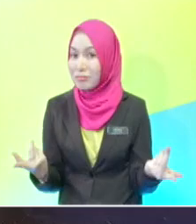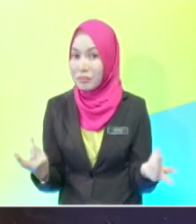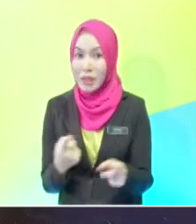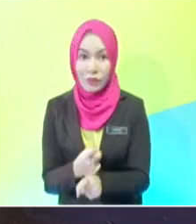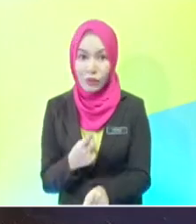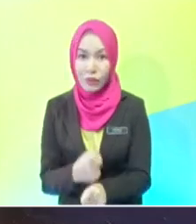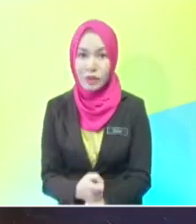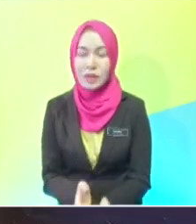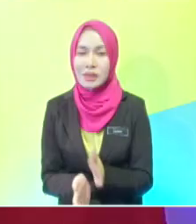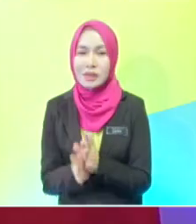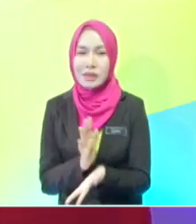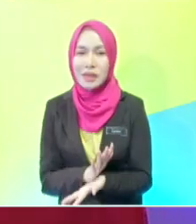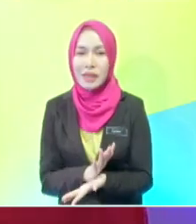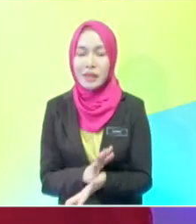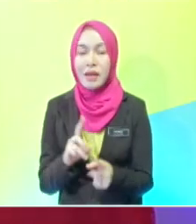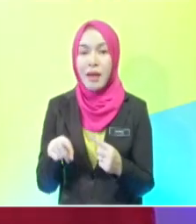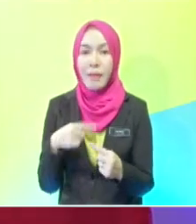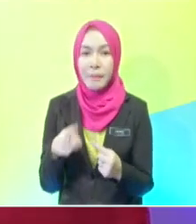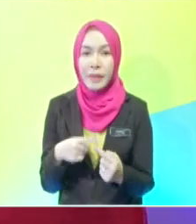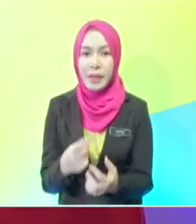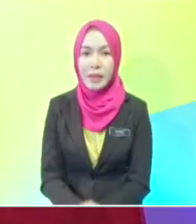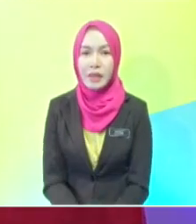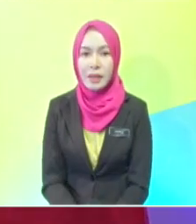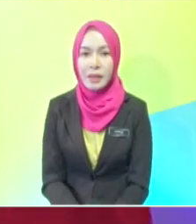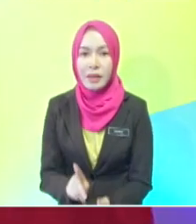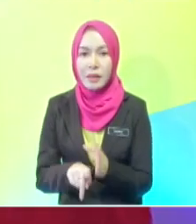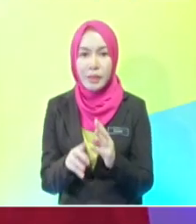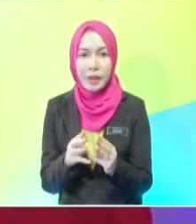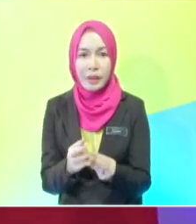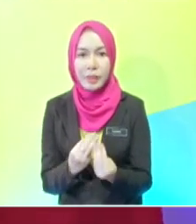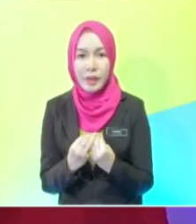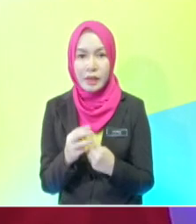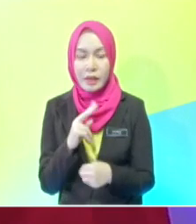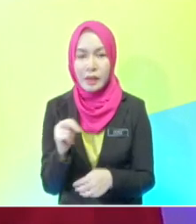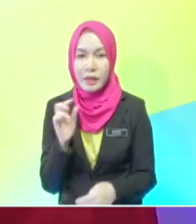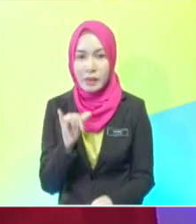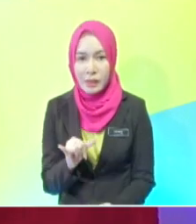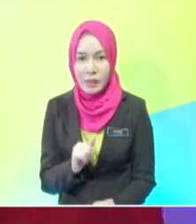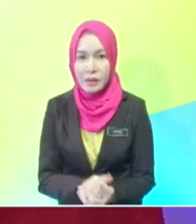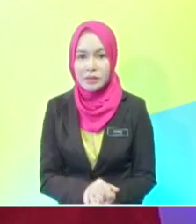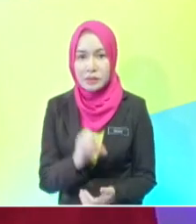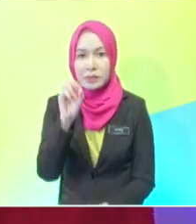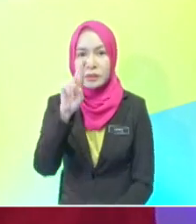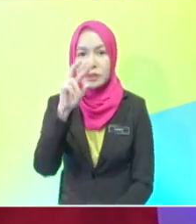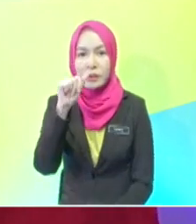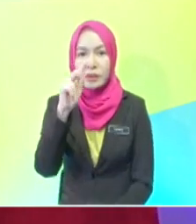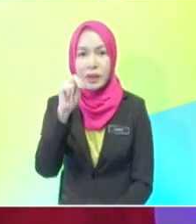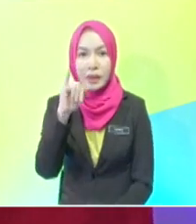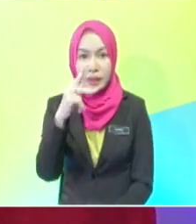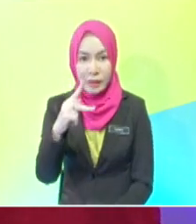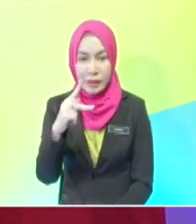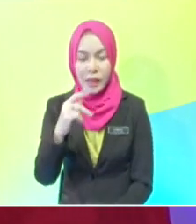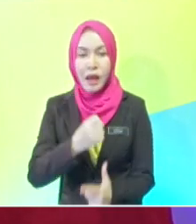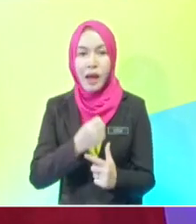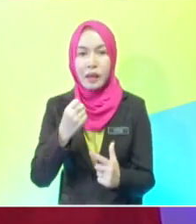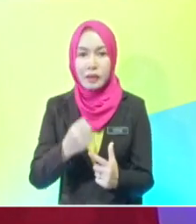jadi bila permintaan terhadap yang organik ataupun PC smule jadi ini yang bukan